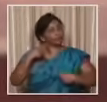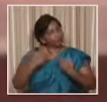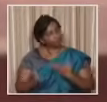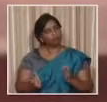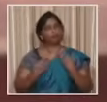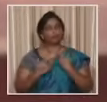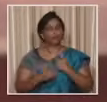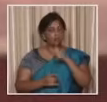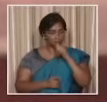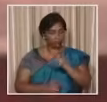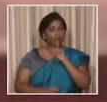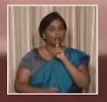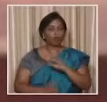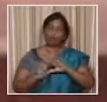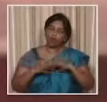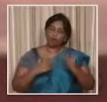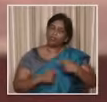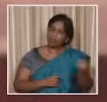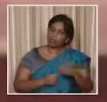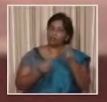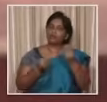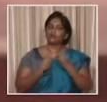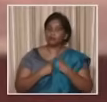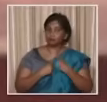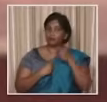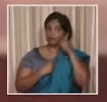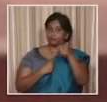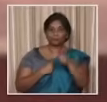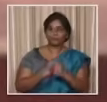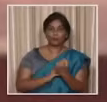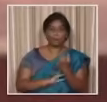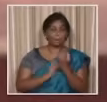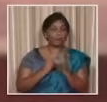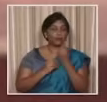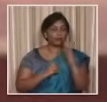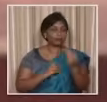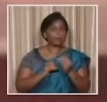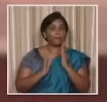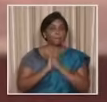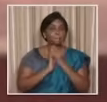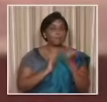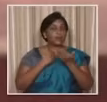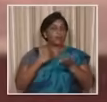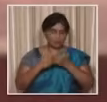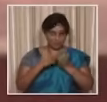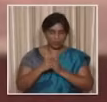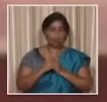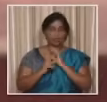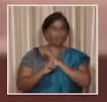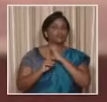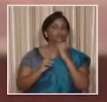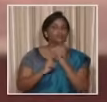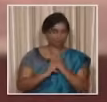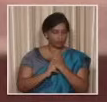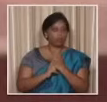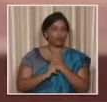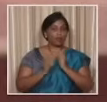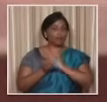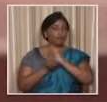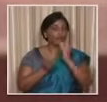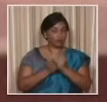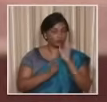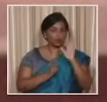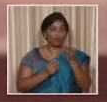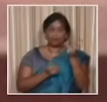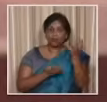අපි පැහැදිලිවම ඉල්ලනවා ඕනම දවසක ලබා දෙන්න. මෙතුමාට බලය දුන්නේ පන්සල් හදන්න තමයි. සංස්කෘතික අරමුදලේ